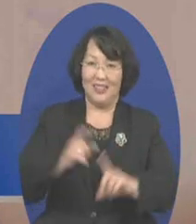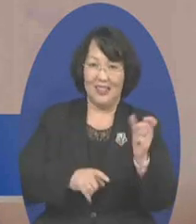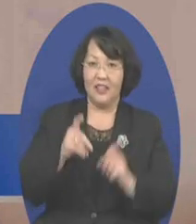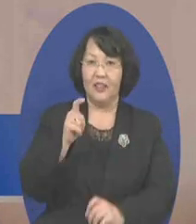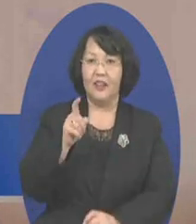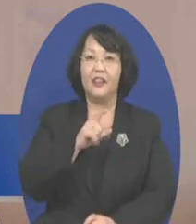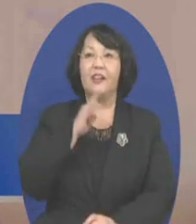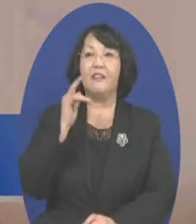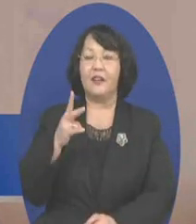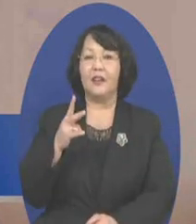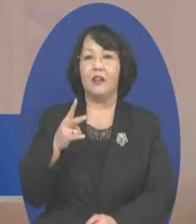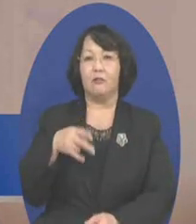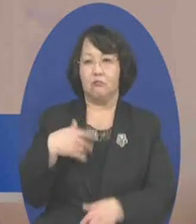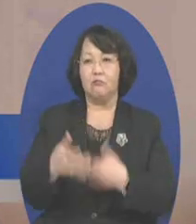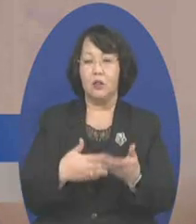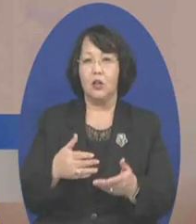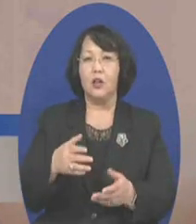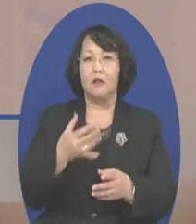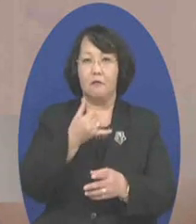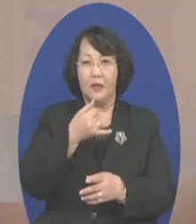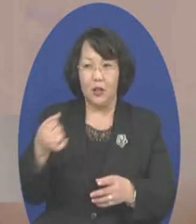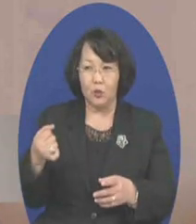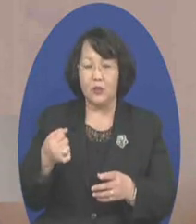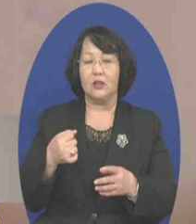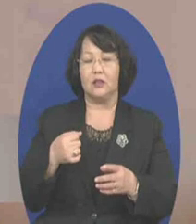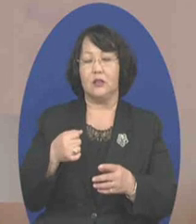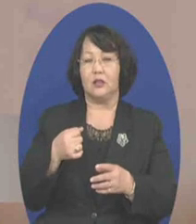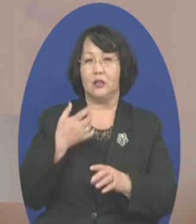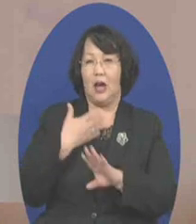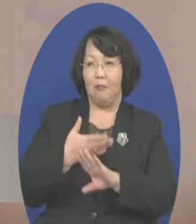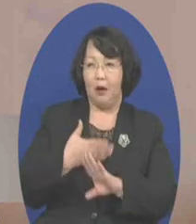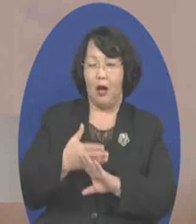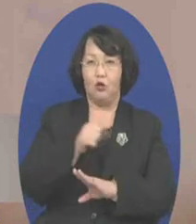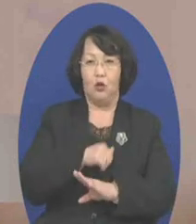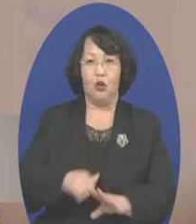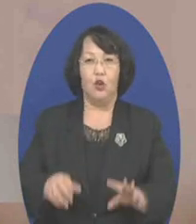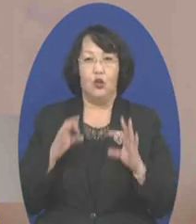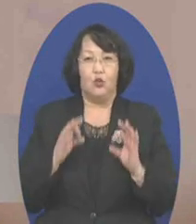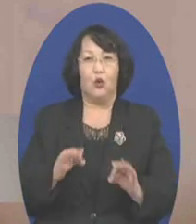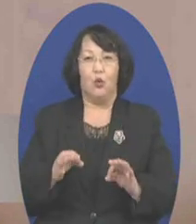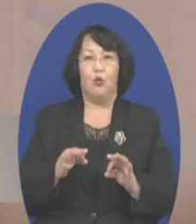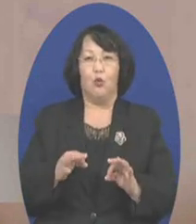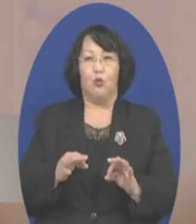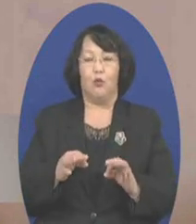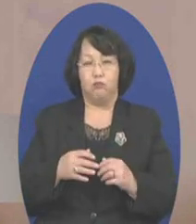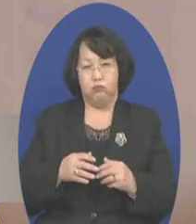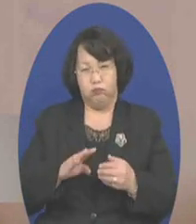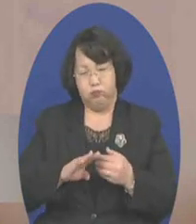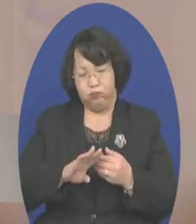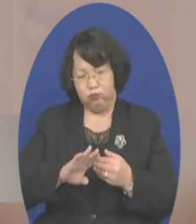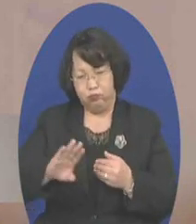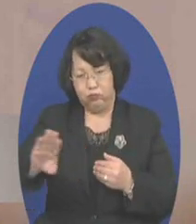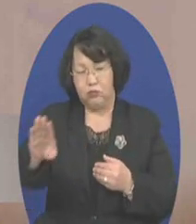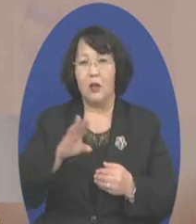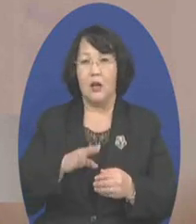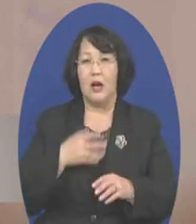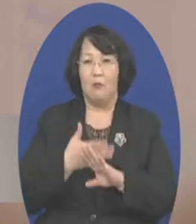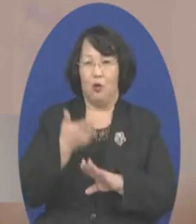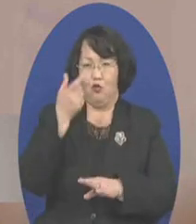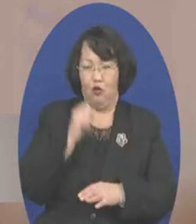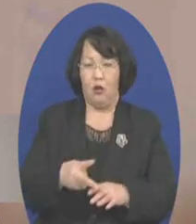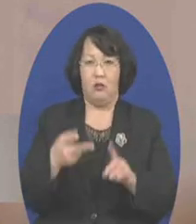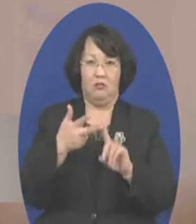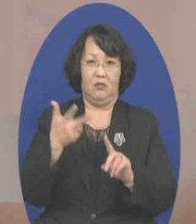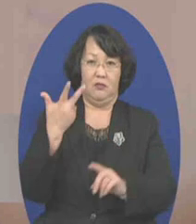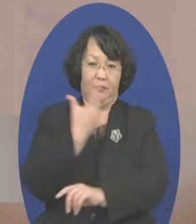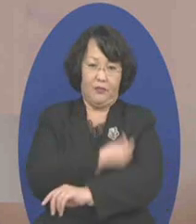нар энэ вирустэйгээ зэрэгцэн амьдрах, өөрсдөө хамгаалах Ахад дээрэс нь хамгаалтын гол одоо хэрэгсэл бол одоо дэлхийн хүндрэлтэнд тулс одоо байгаа ганц